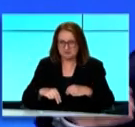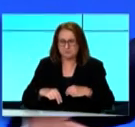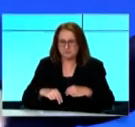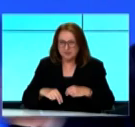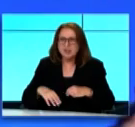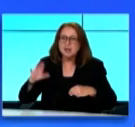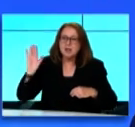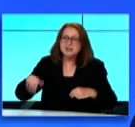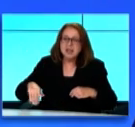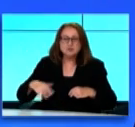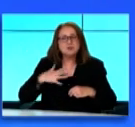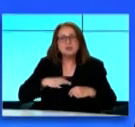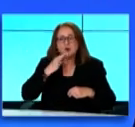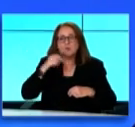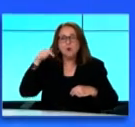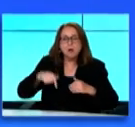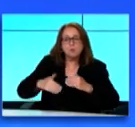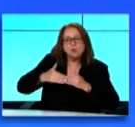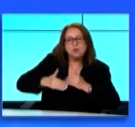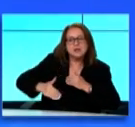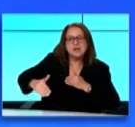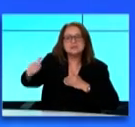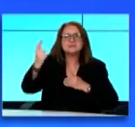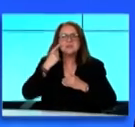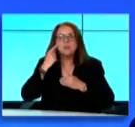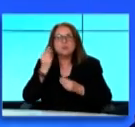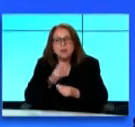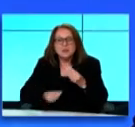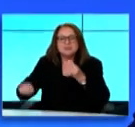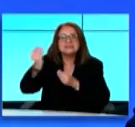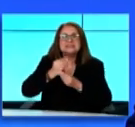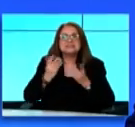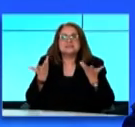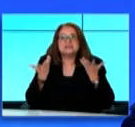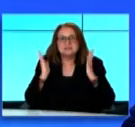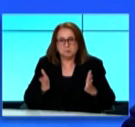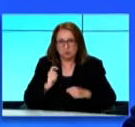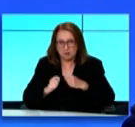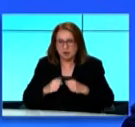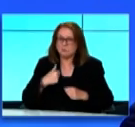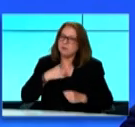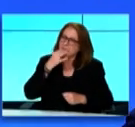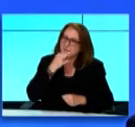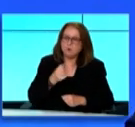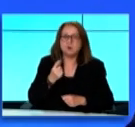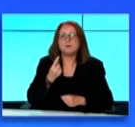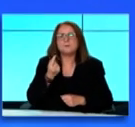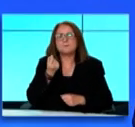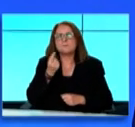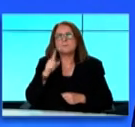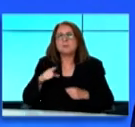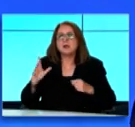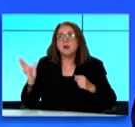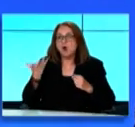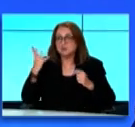τι πρέπει να κάνουμε καλύτερα από εδώ και στο εξής, να πω δύο κουβέντες για τις πολύ προβληματικές περιπτώσεις όπου έχουμε συμβίωση του φυσικού